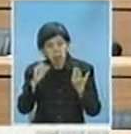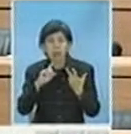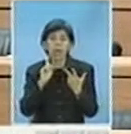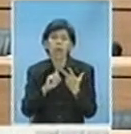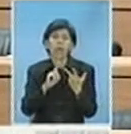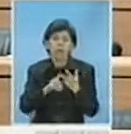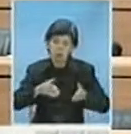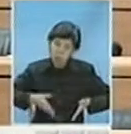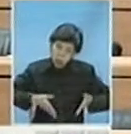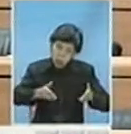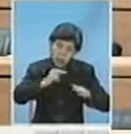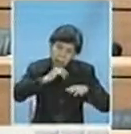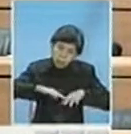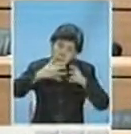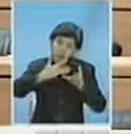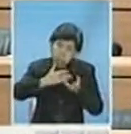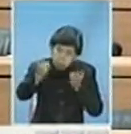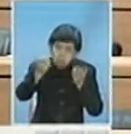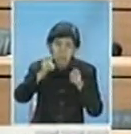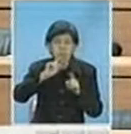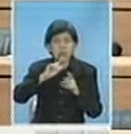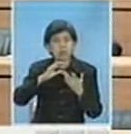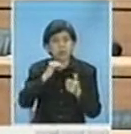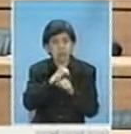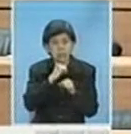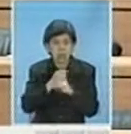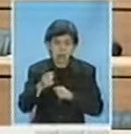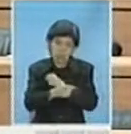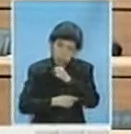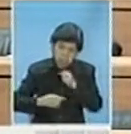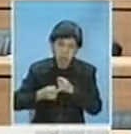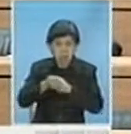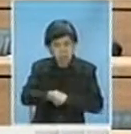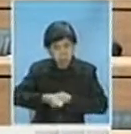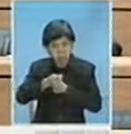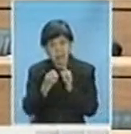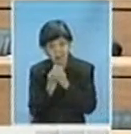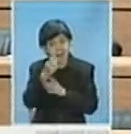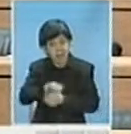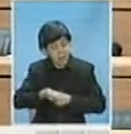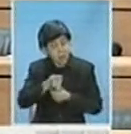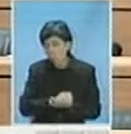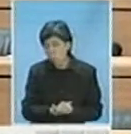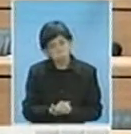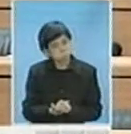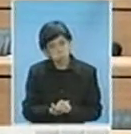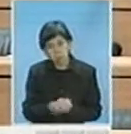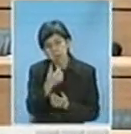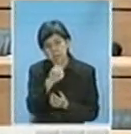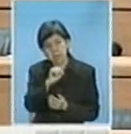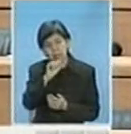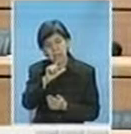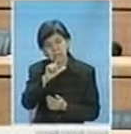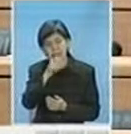ายของถนนหนทางความเสียหายด้านการเกษตรที่ระบุเลยว่าเสียหายการเกษตรถึง11ล้าน